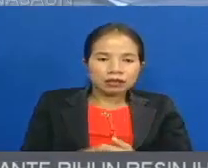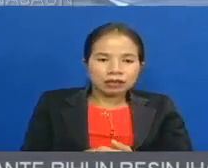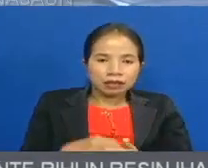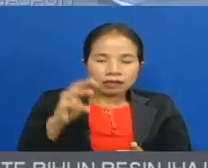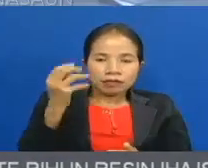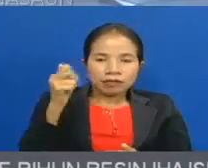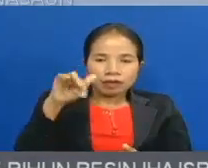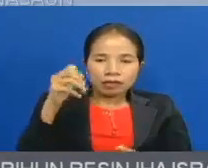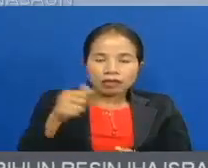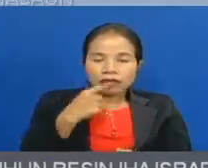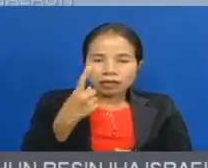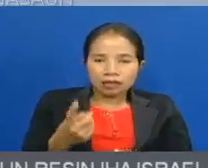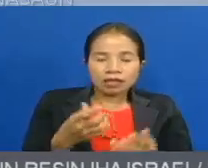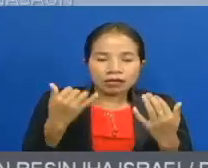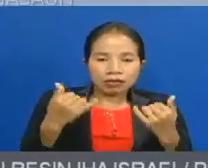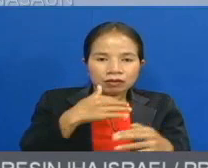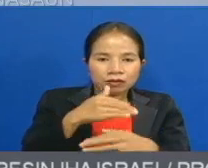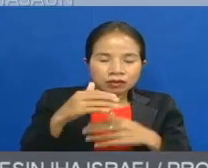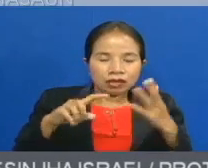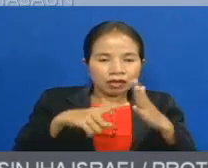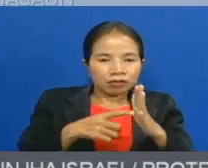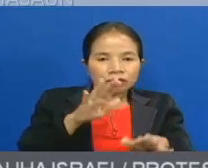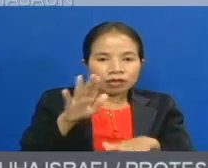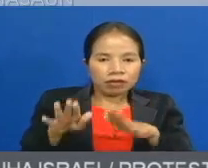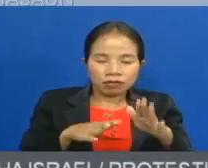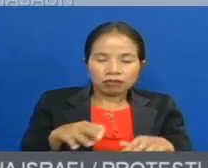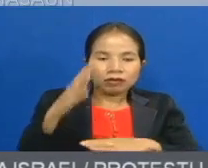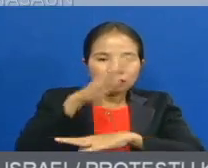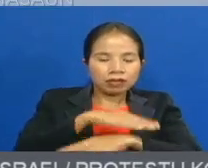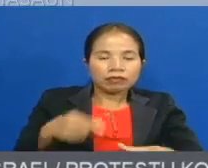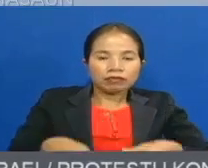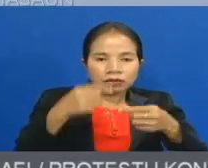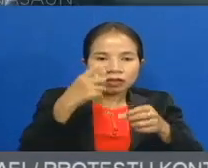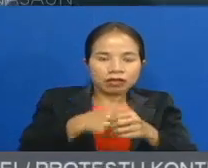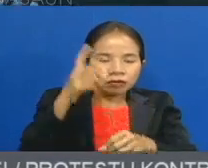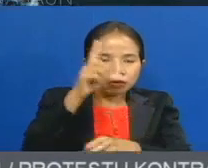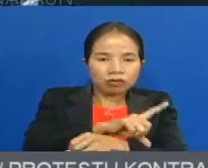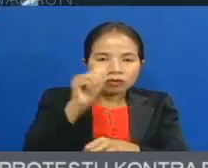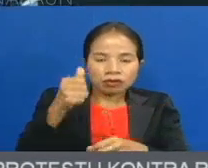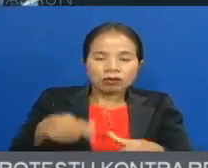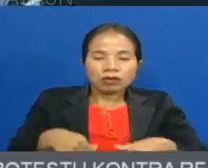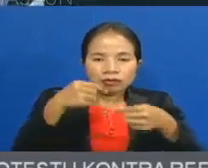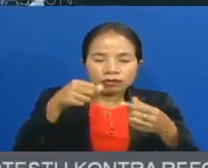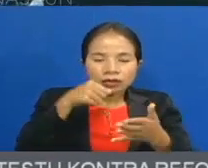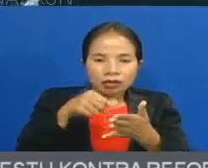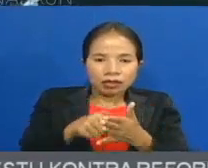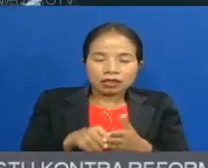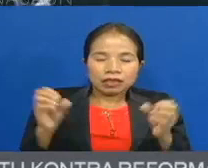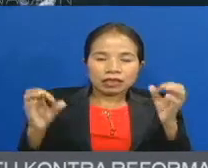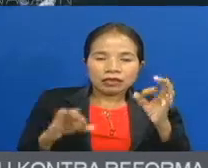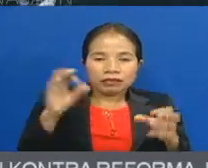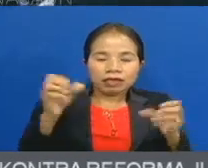Maria Angelina Sarmento Atutan, da dau ne procesul hahu la ona, no meze fo tempu loron sanulu atu atama recursu, care la satisfaz